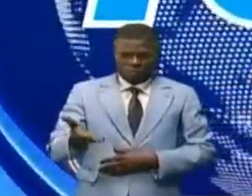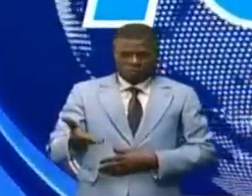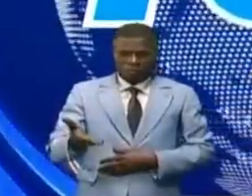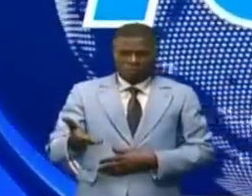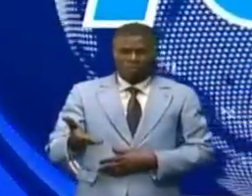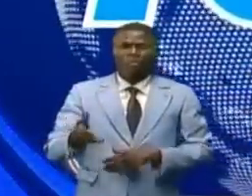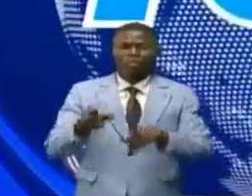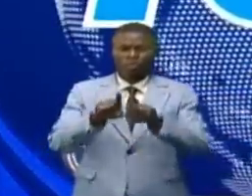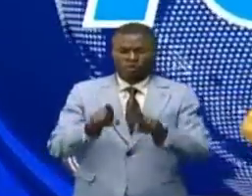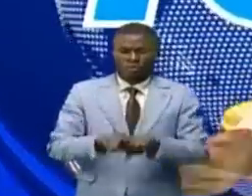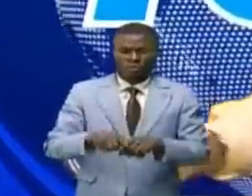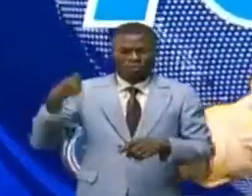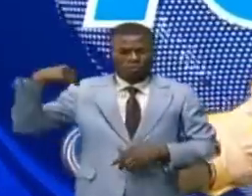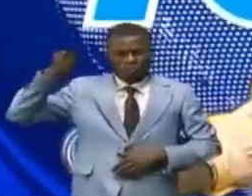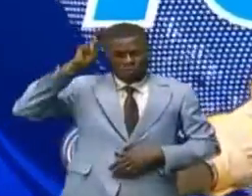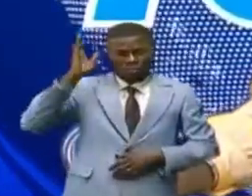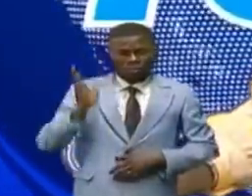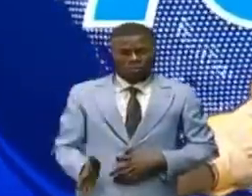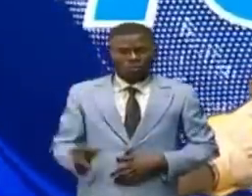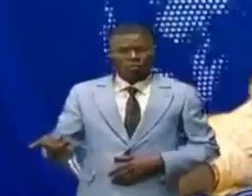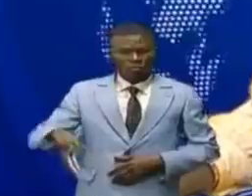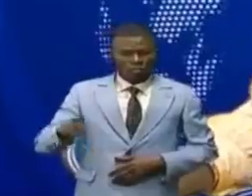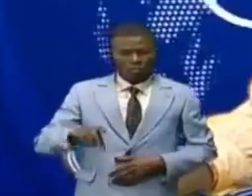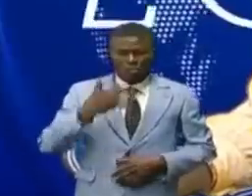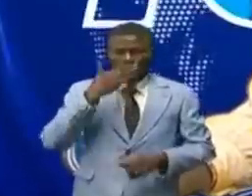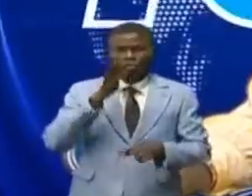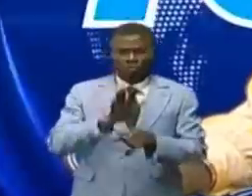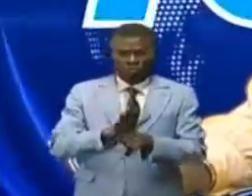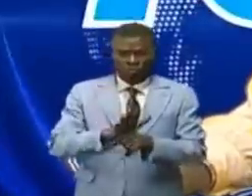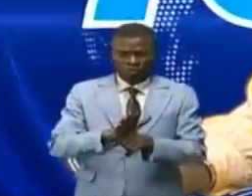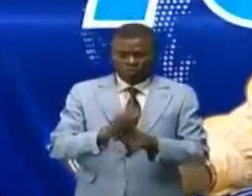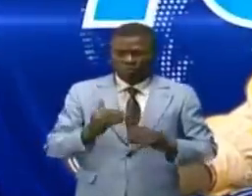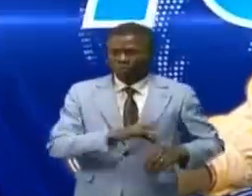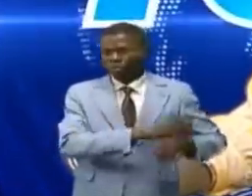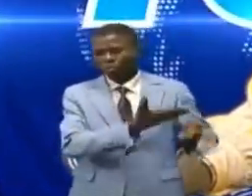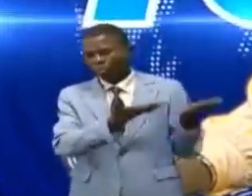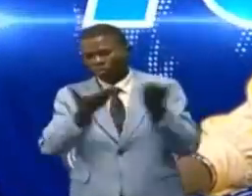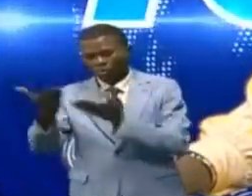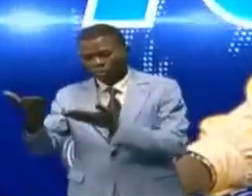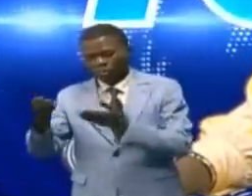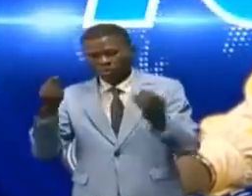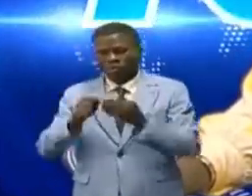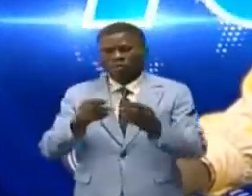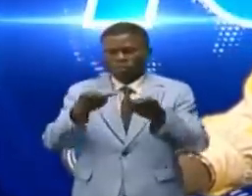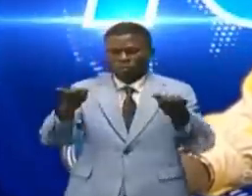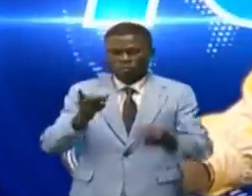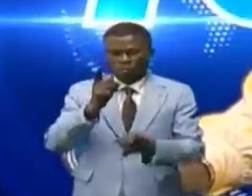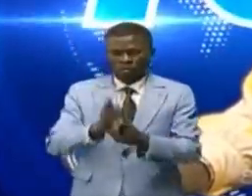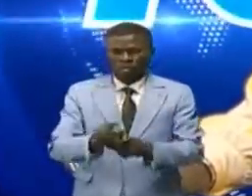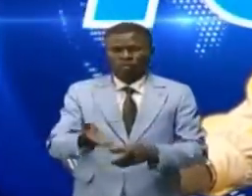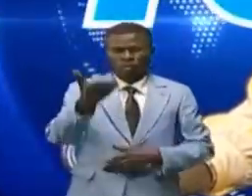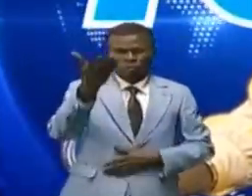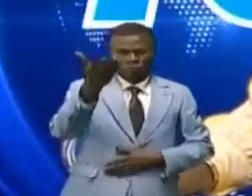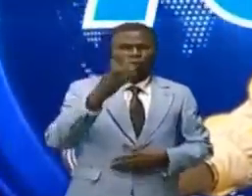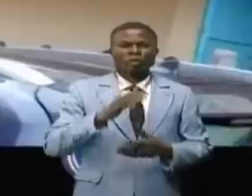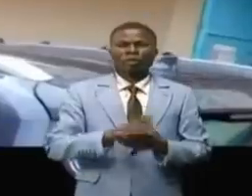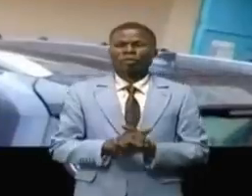déjà arrivés et le gouvernement de cette province a assuré la cheminement de ces matériels reportages reportage